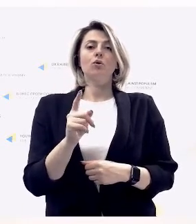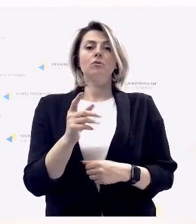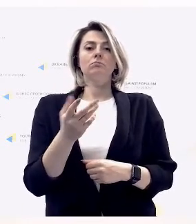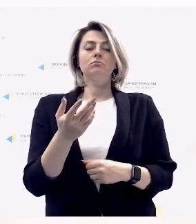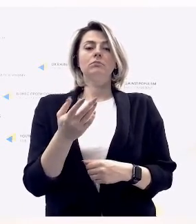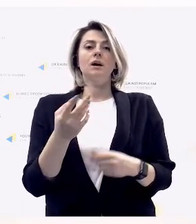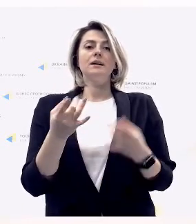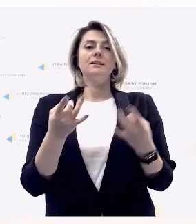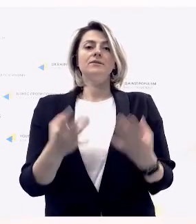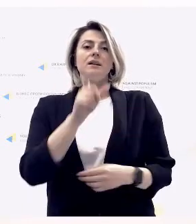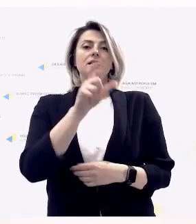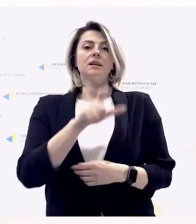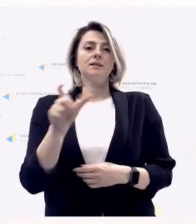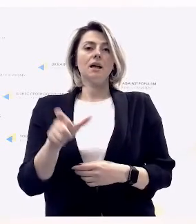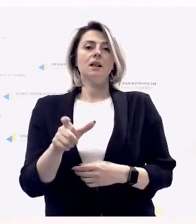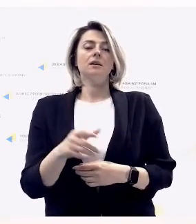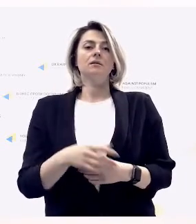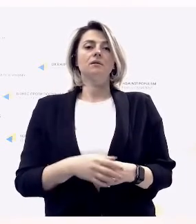страждає.